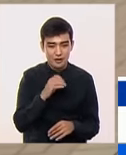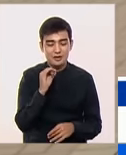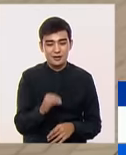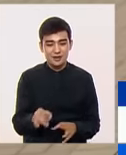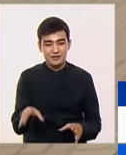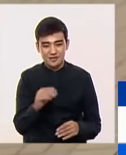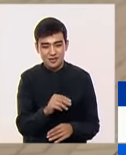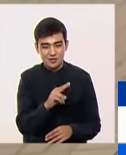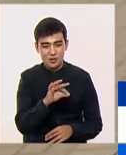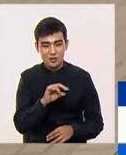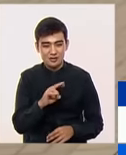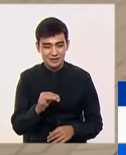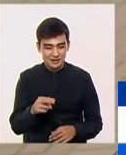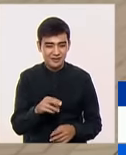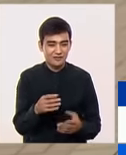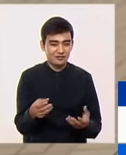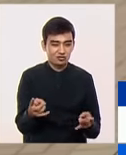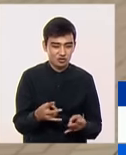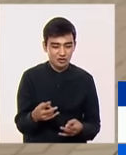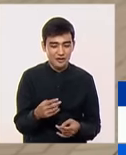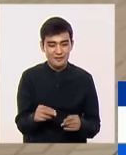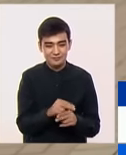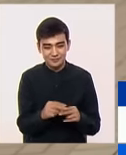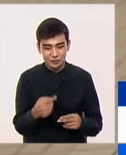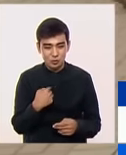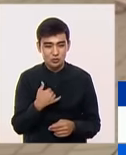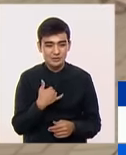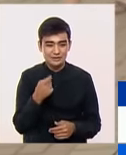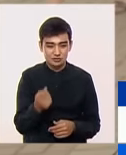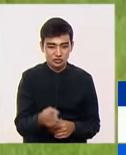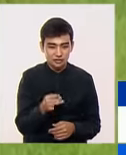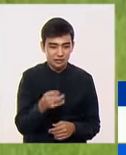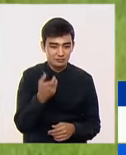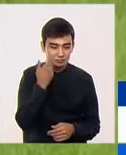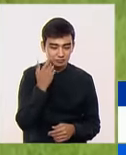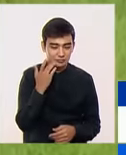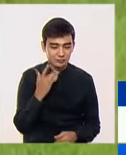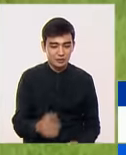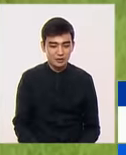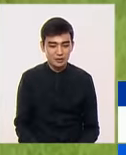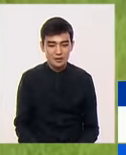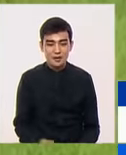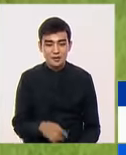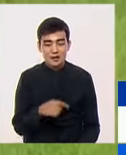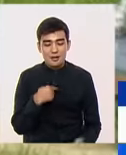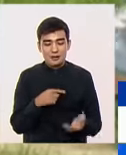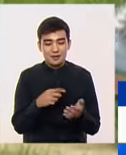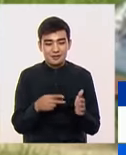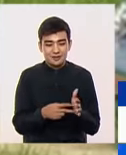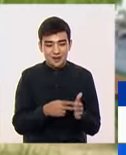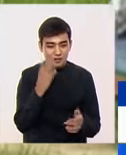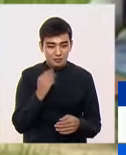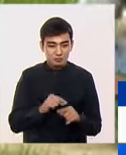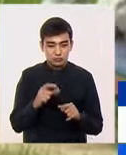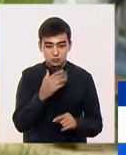канцелярия и необходимые вещи для центров развития у нас дешевле и доступнее добавлю хоть цены в алматы и не выросли но